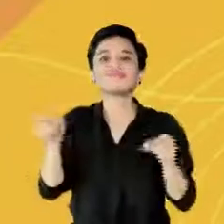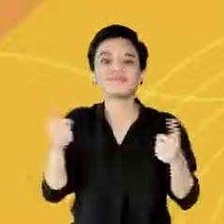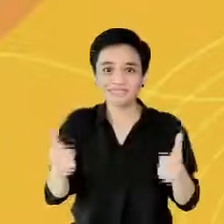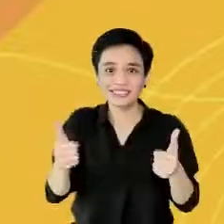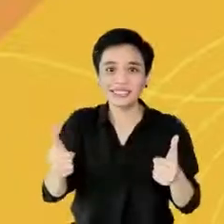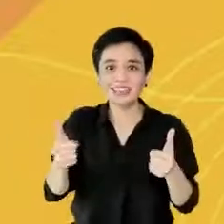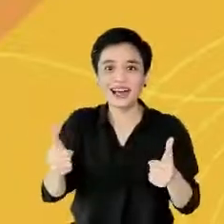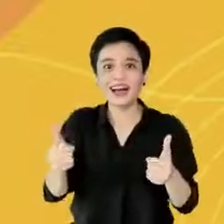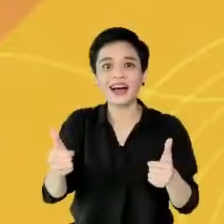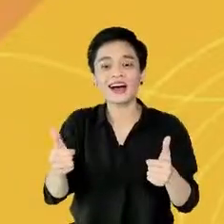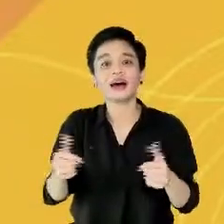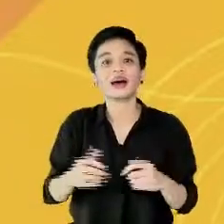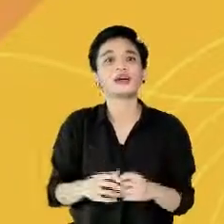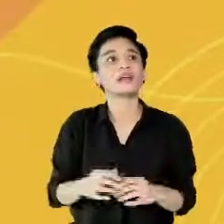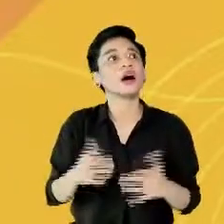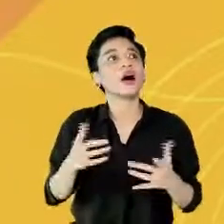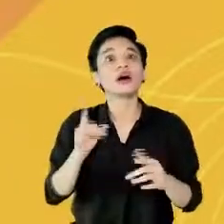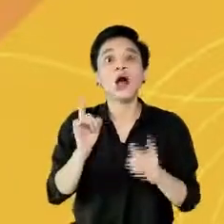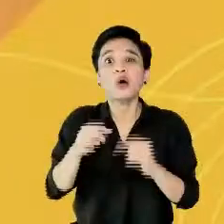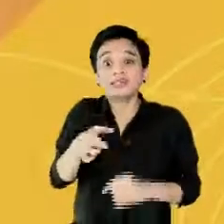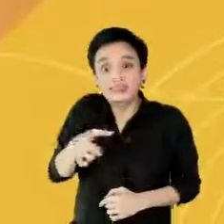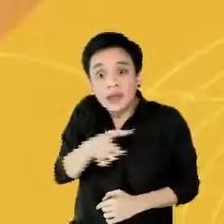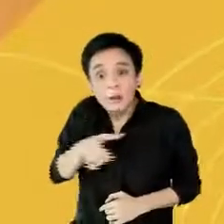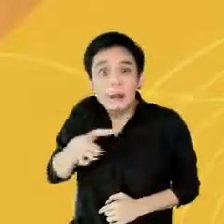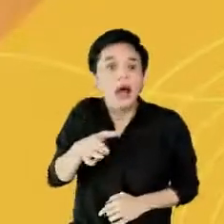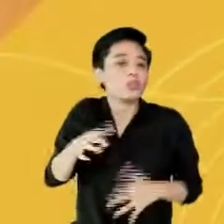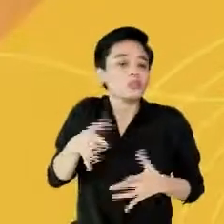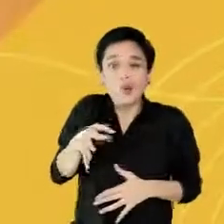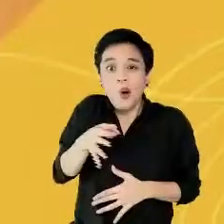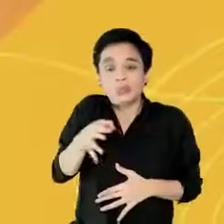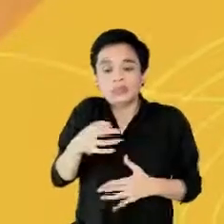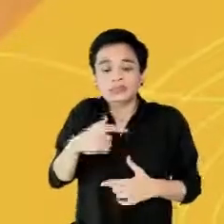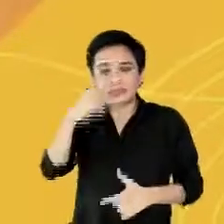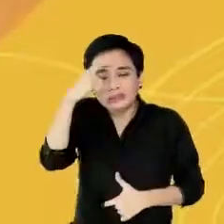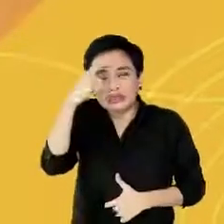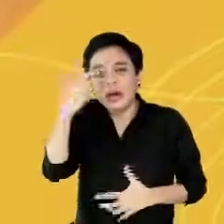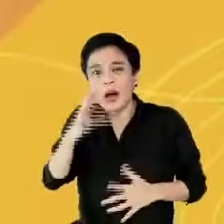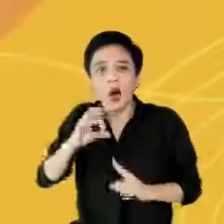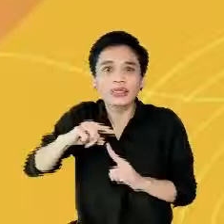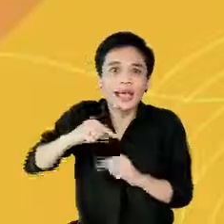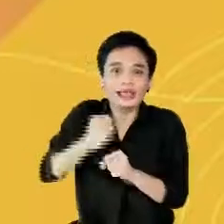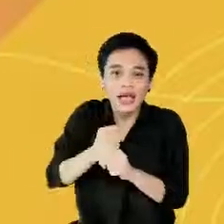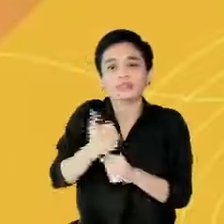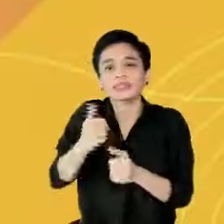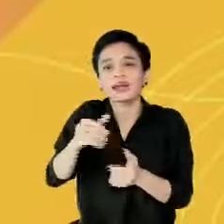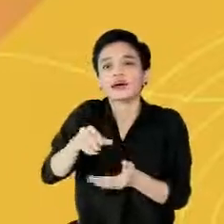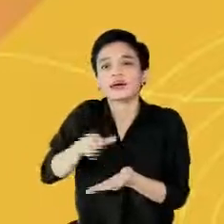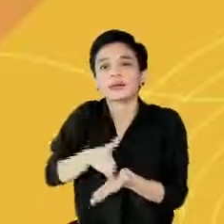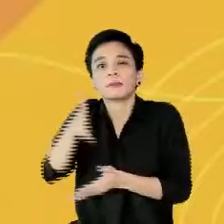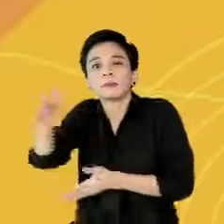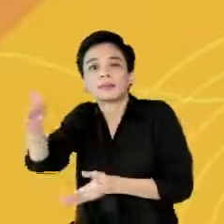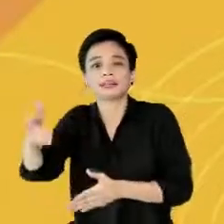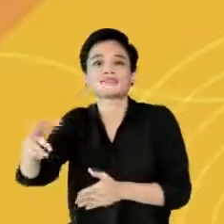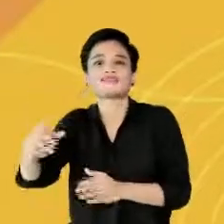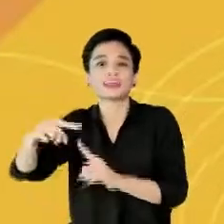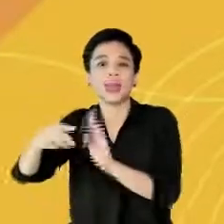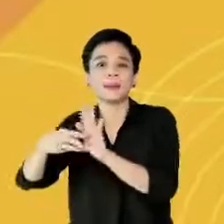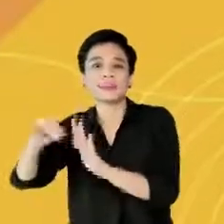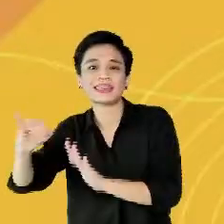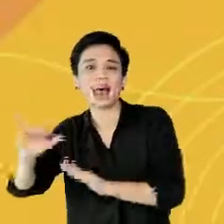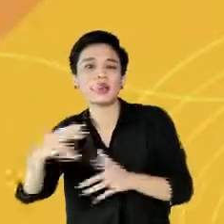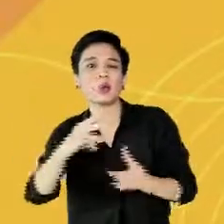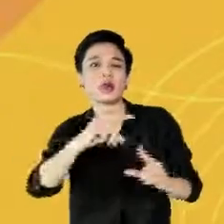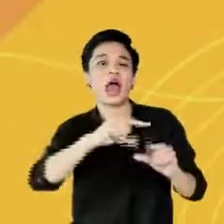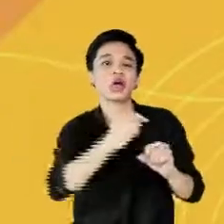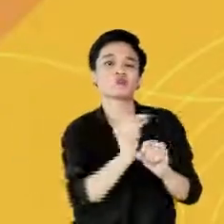isolasi terkenal yang ada di tingkat kecamatan maupun pintar kota Adapun esoknya Semuanya sama kita mengatur Hai